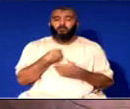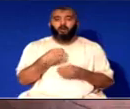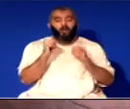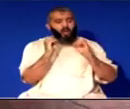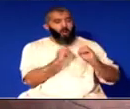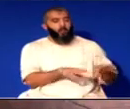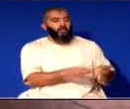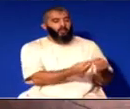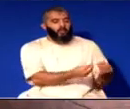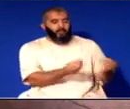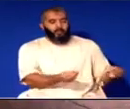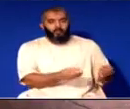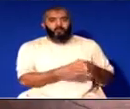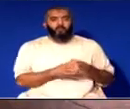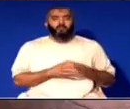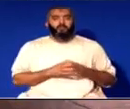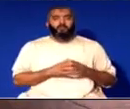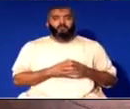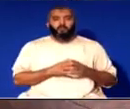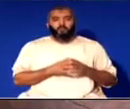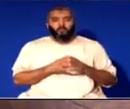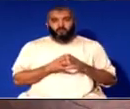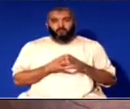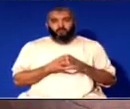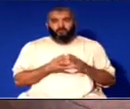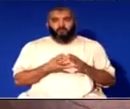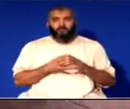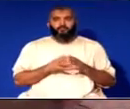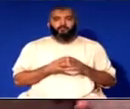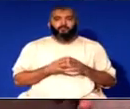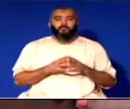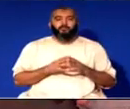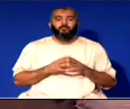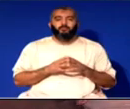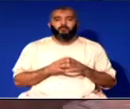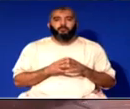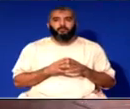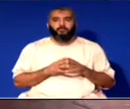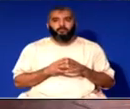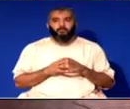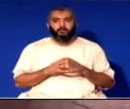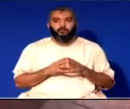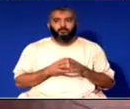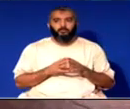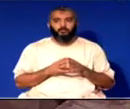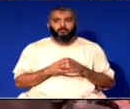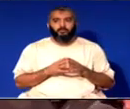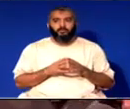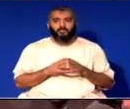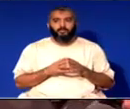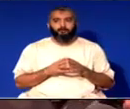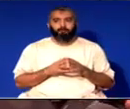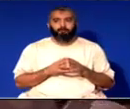عليهم ما أعطيتهم لا الأمر المادي ولا الأمر المعنوي لا تحق تاع العبد ولا تحق تاع تاع الرب تاع مولانا ولا الحق تاع